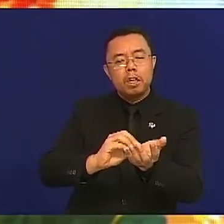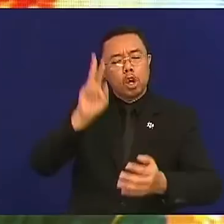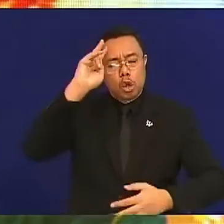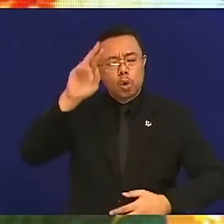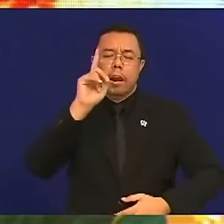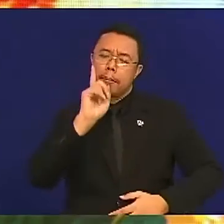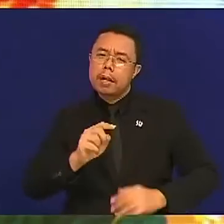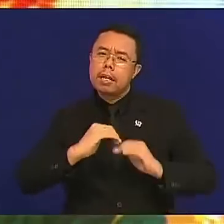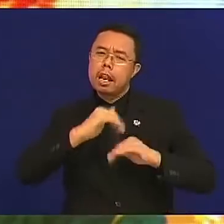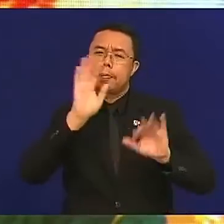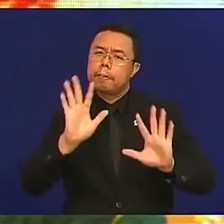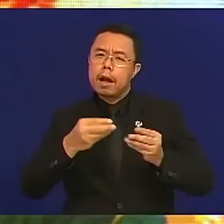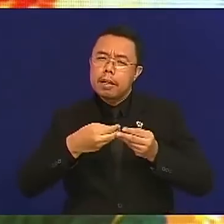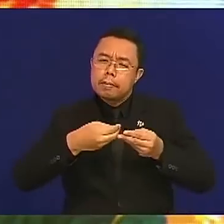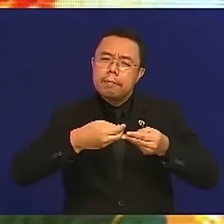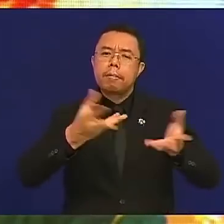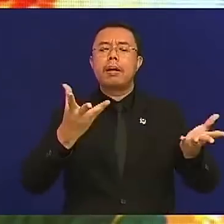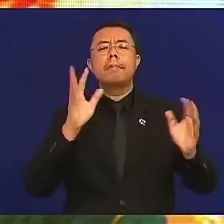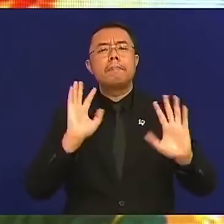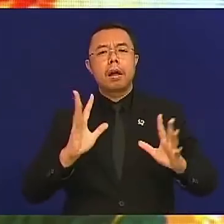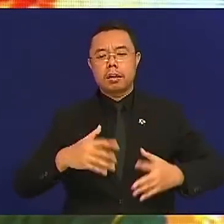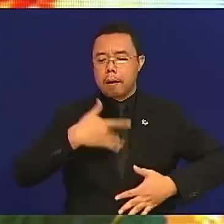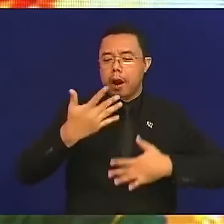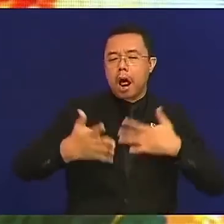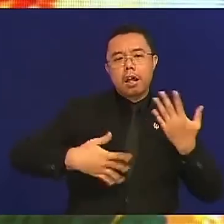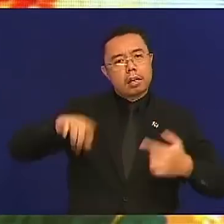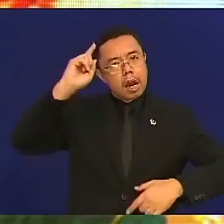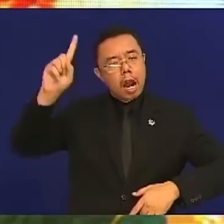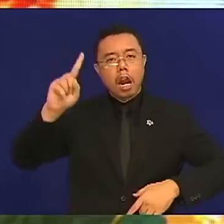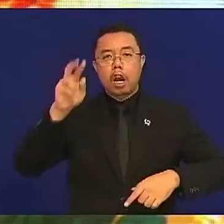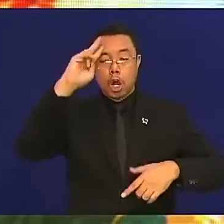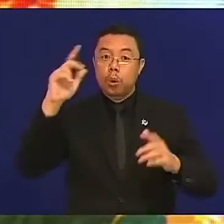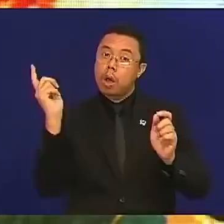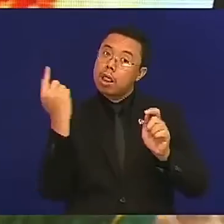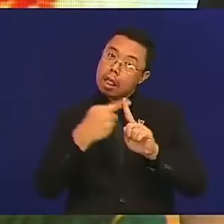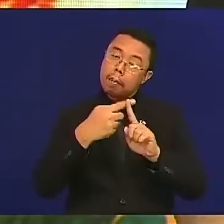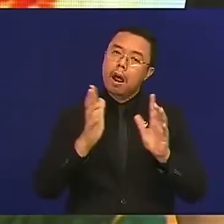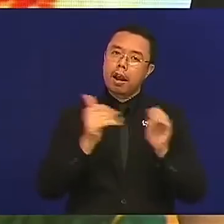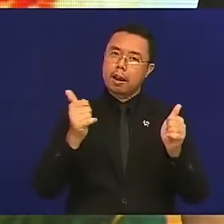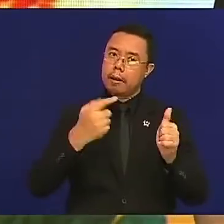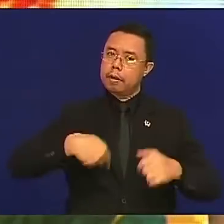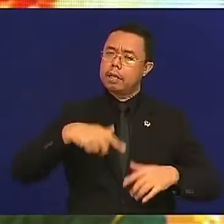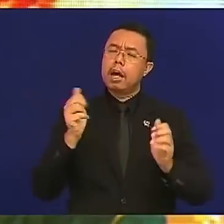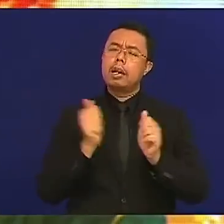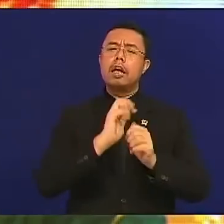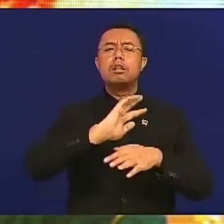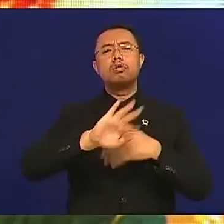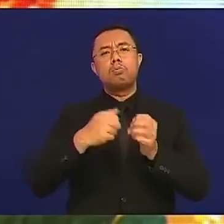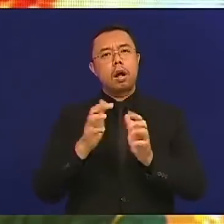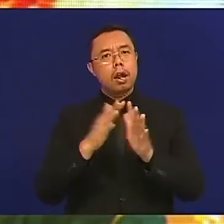Tuhan akan lebih banyak membagi perasaannya. Dan Tuhan akan melengkapi kita dengan segala